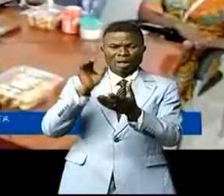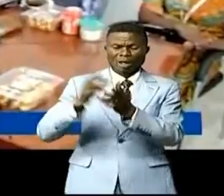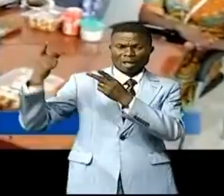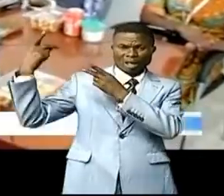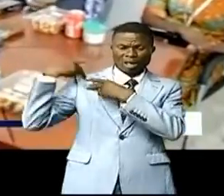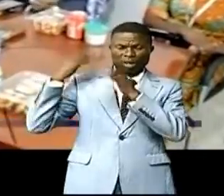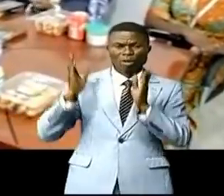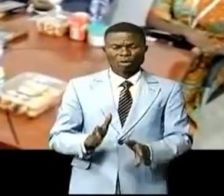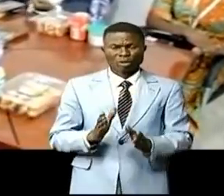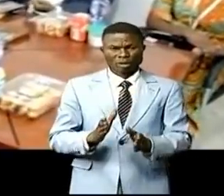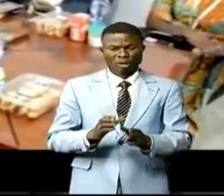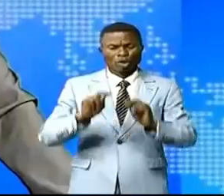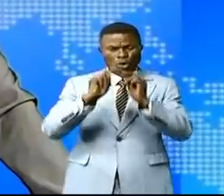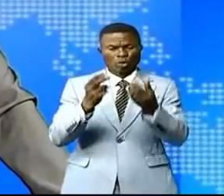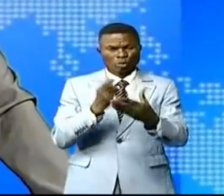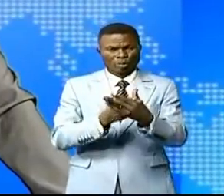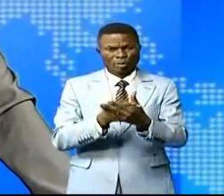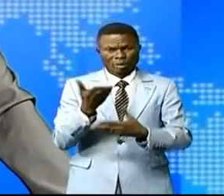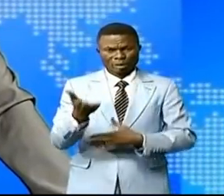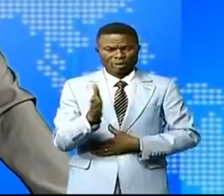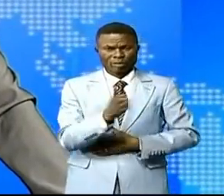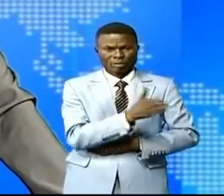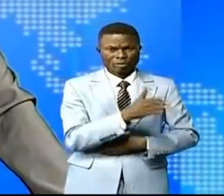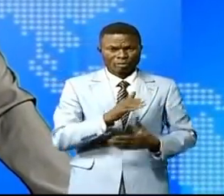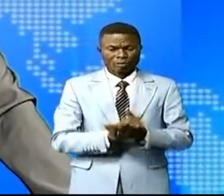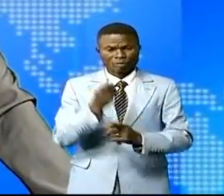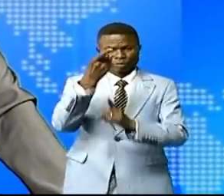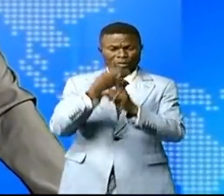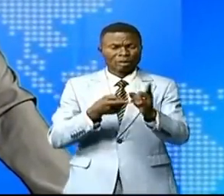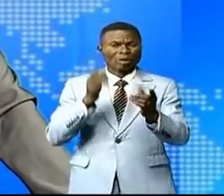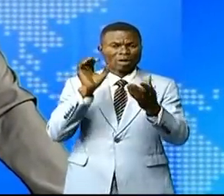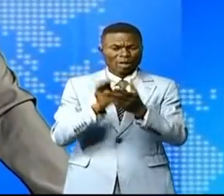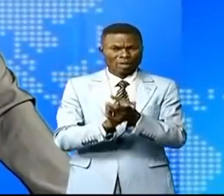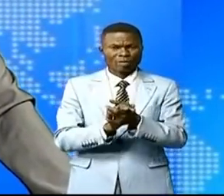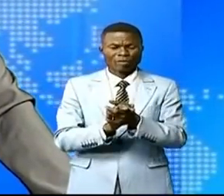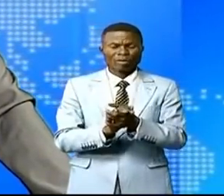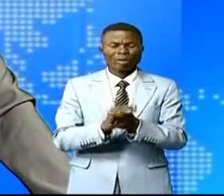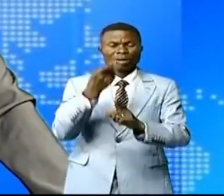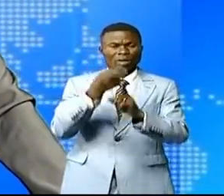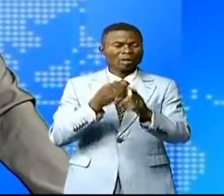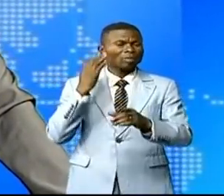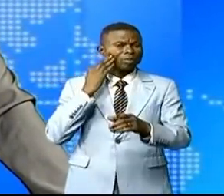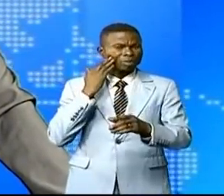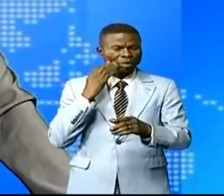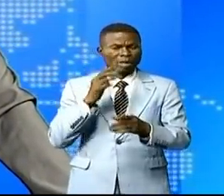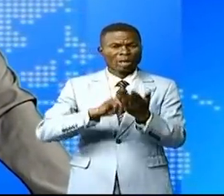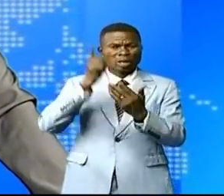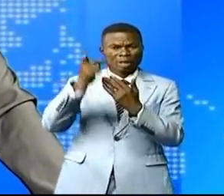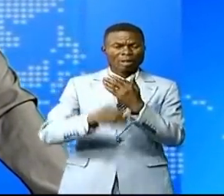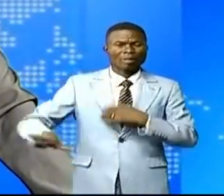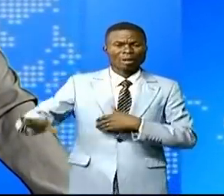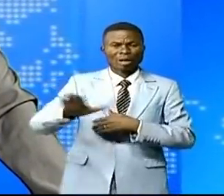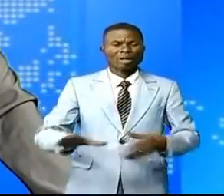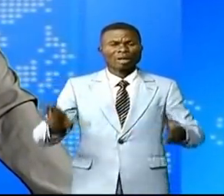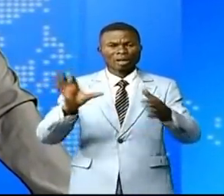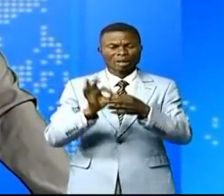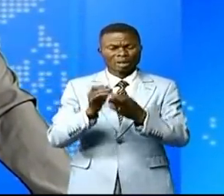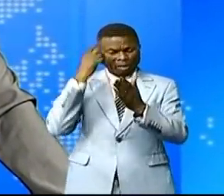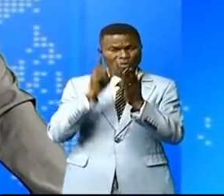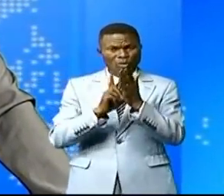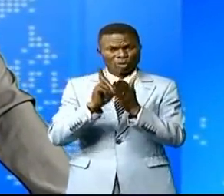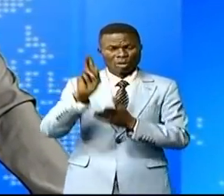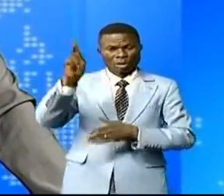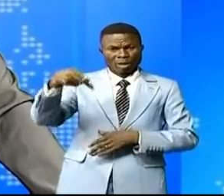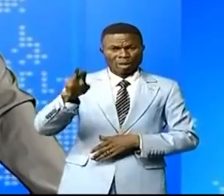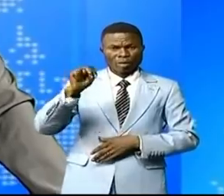groupes vulnérables. Mois de mars, dédié à la femme et donc le programme des Nations Unies pour le développement à travers